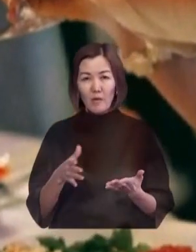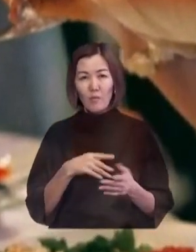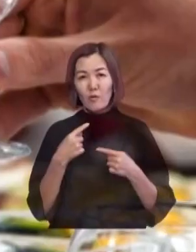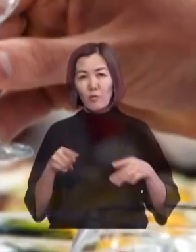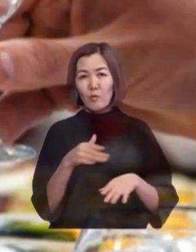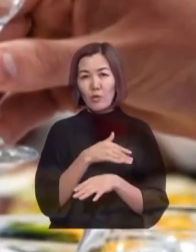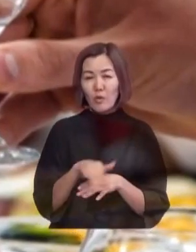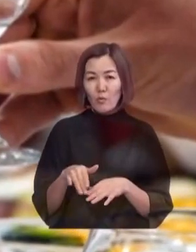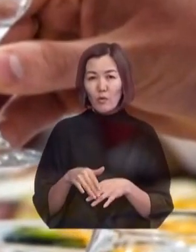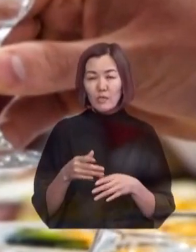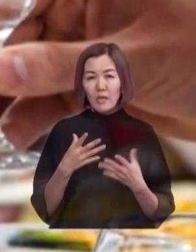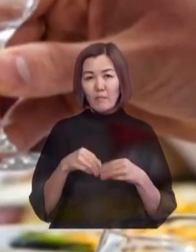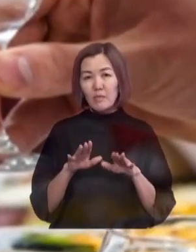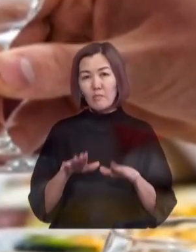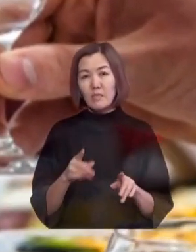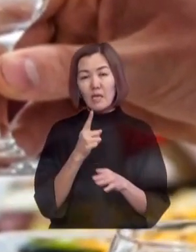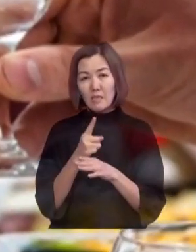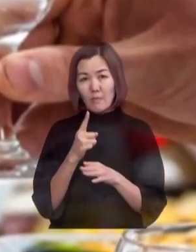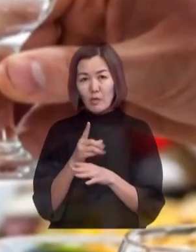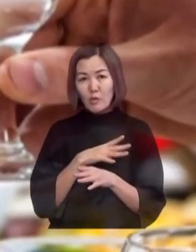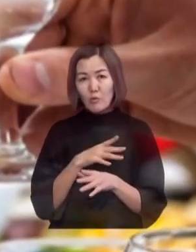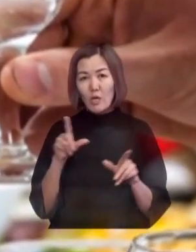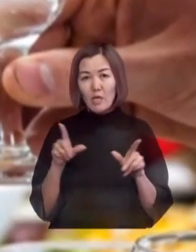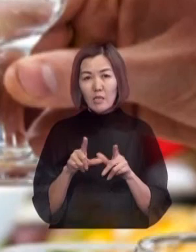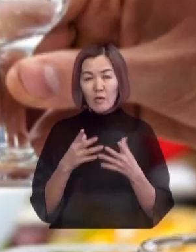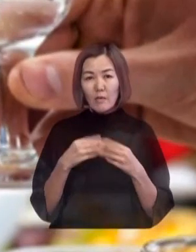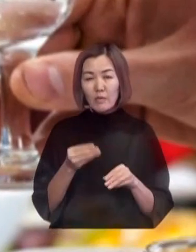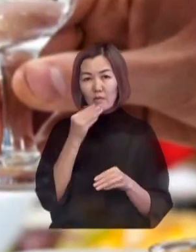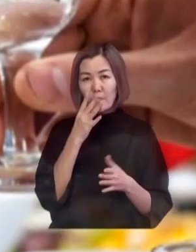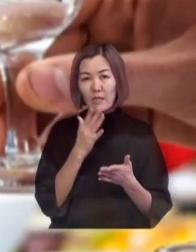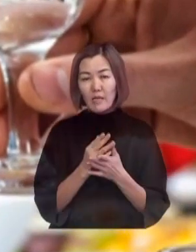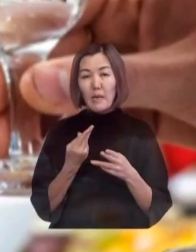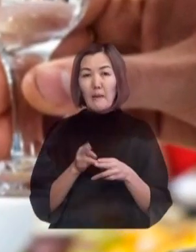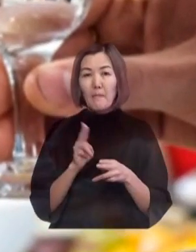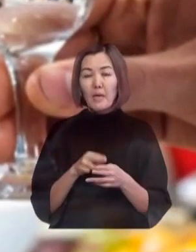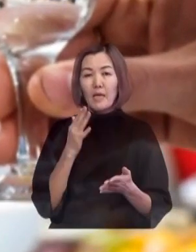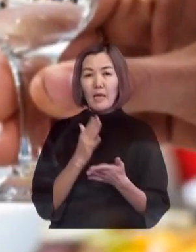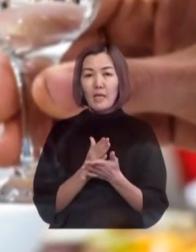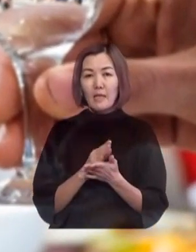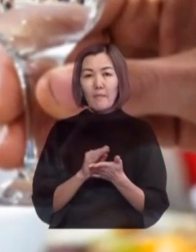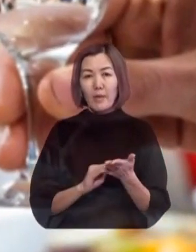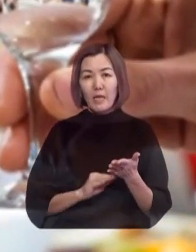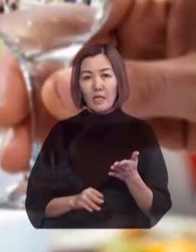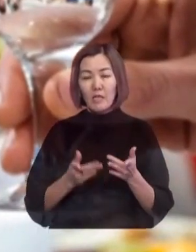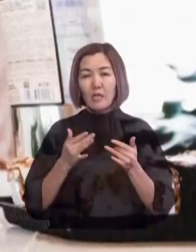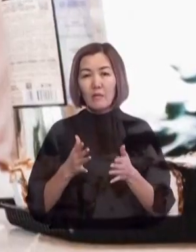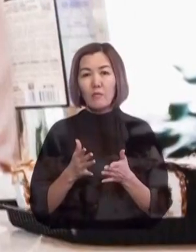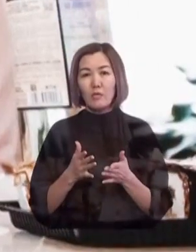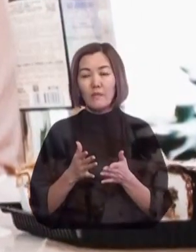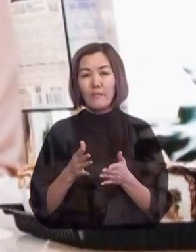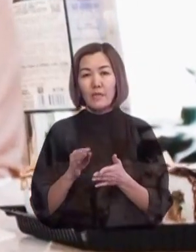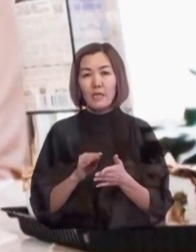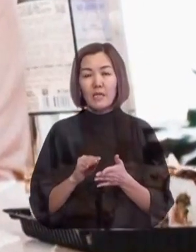других общественных местах, кроме организаций торговли и общественного питания. При этом для составления протокола требуется